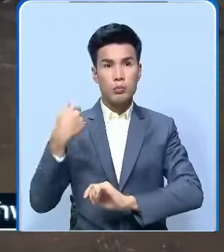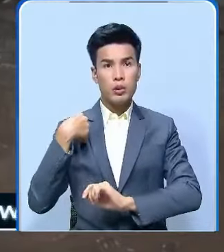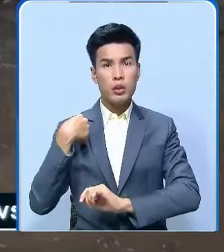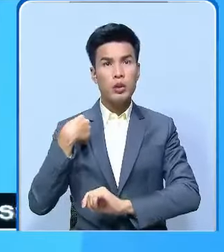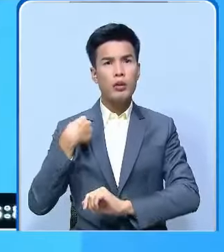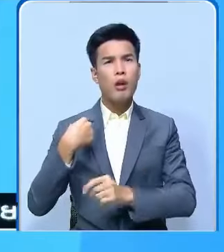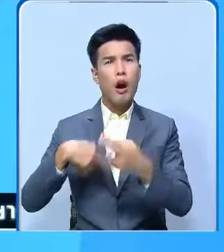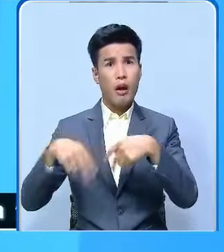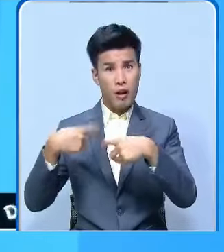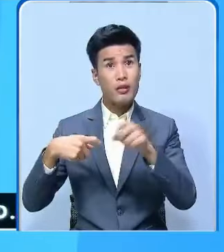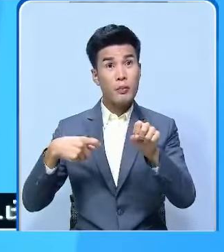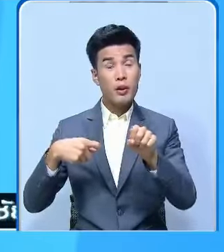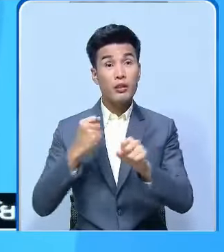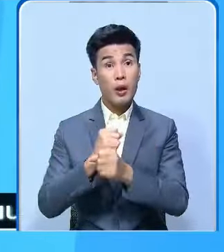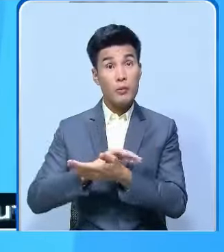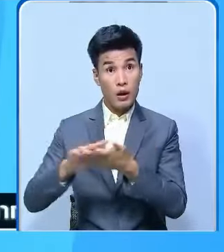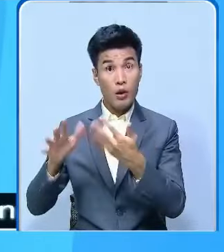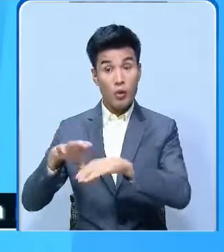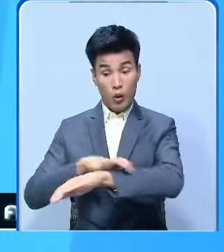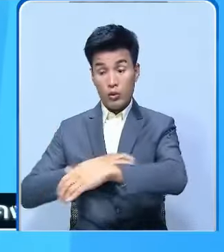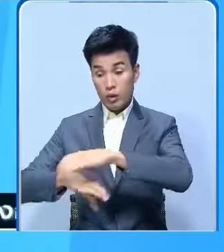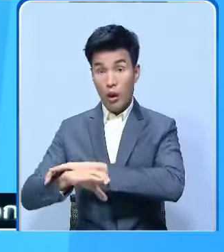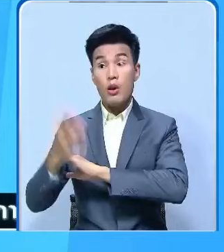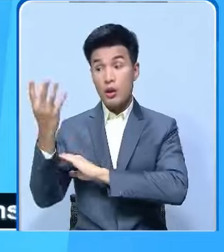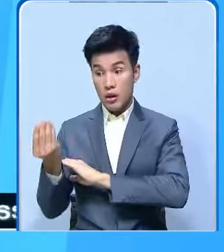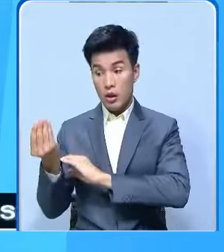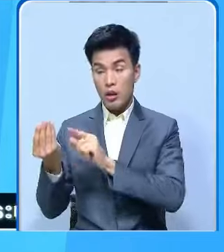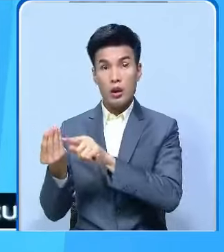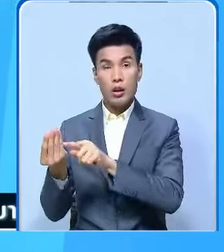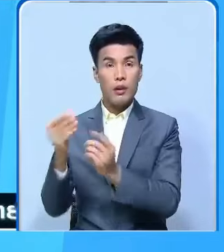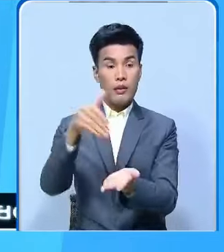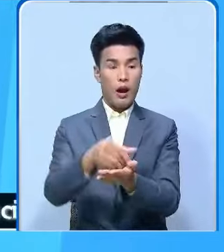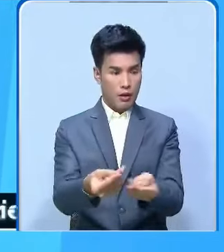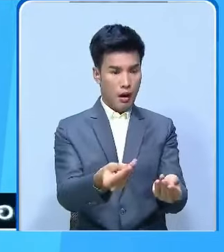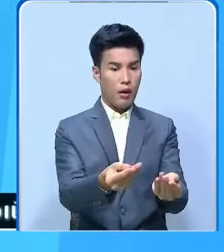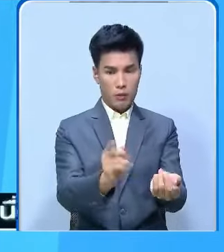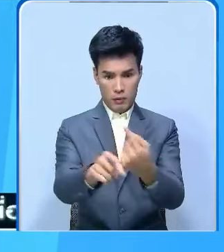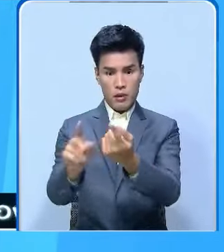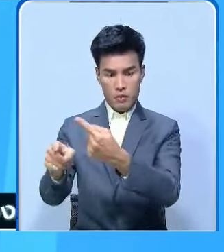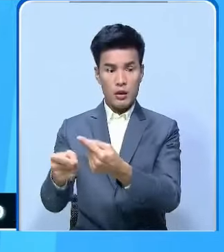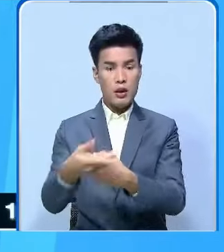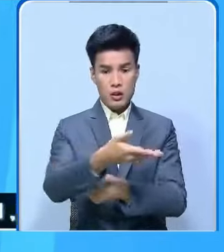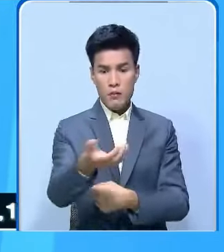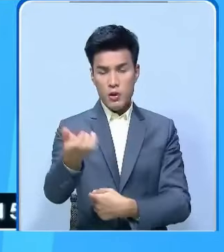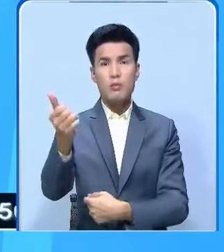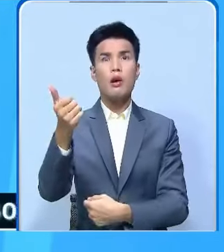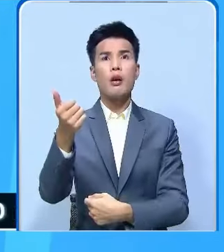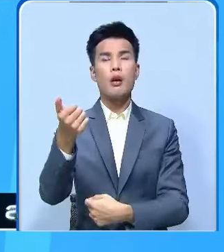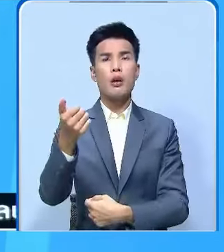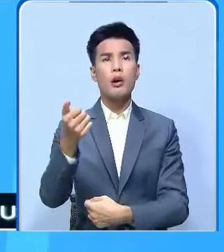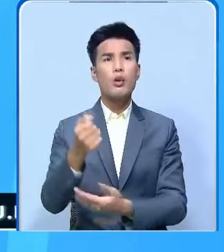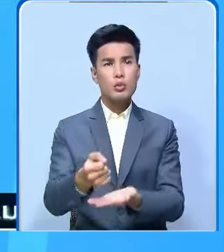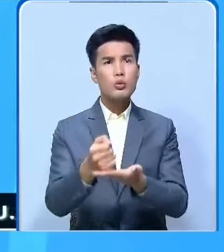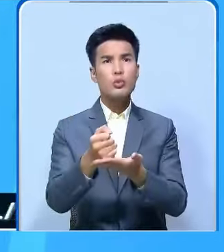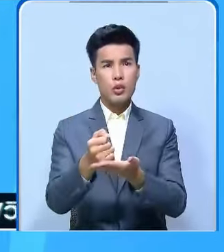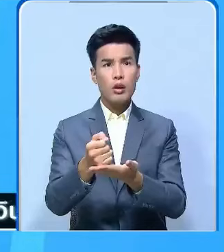องการใครล้างบ้านเสร็จแล้วรองเท้าบูทท่านไม่ใช้อาจจะต้องมีเป็นกองกลาง เผื่อคนอื่นเขายืมไปใช้ต่อก็ได้แบบช่วยเหลือ